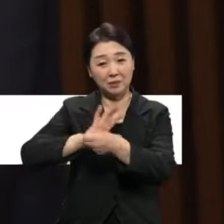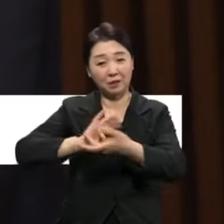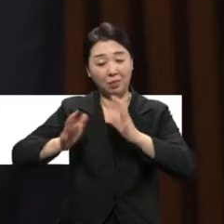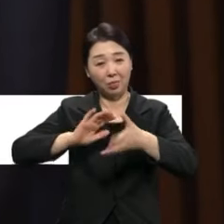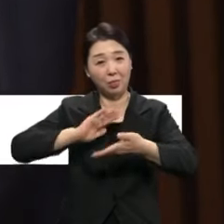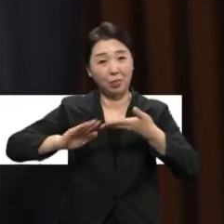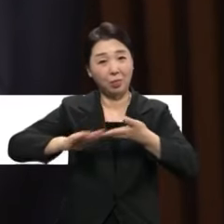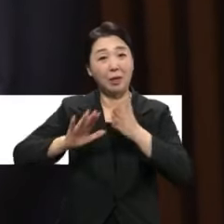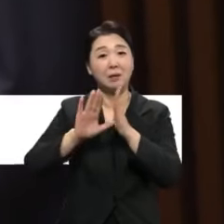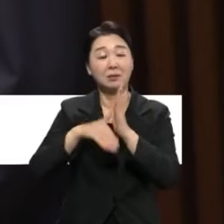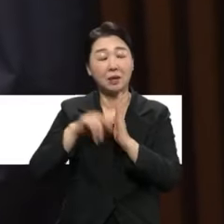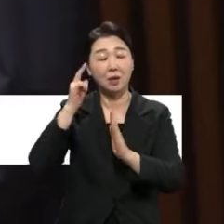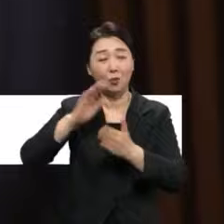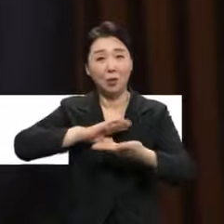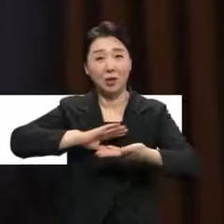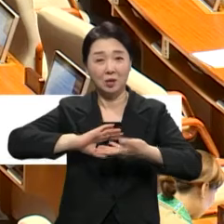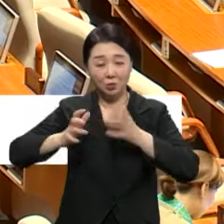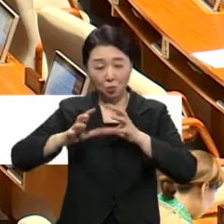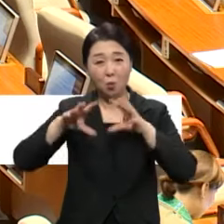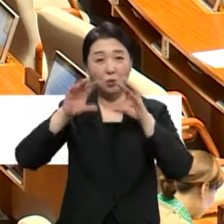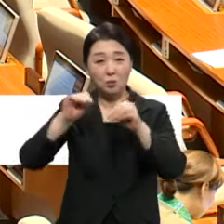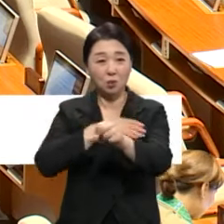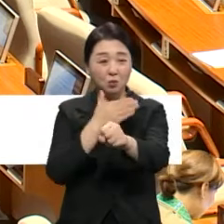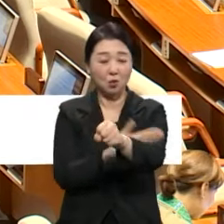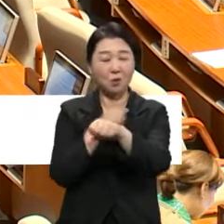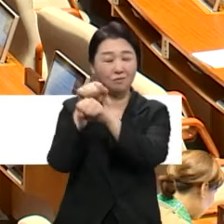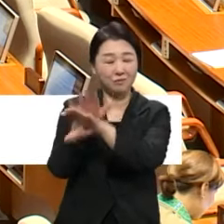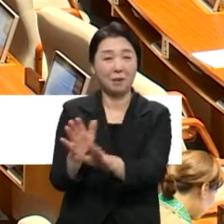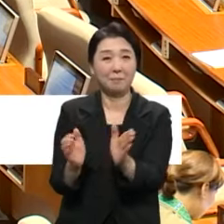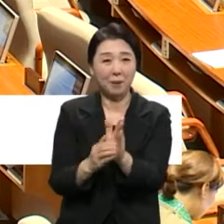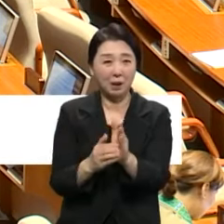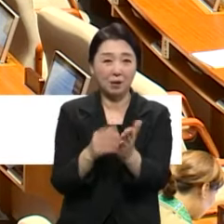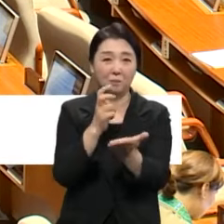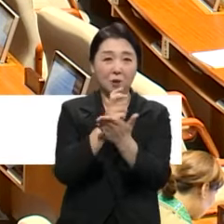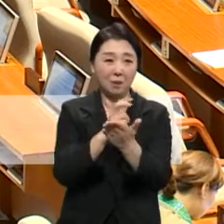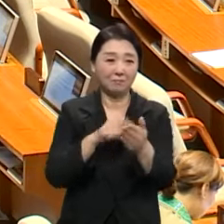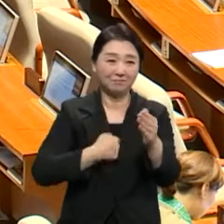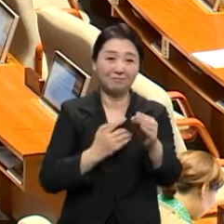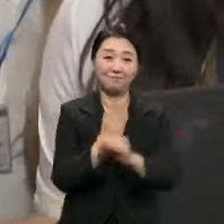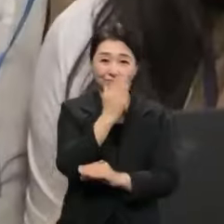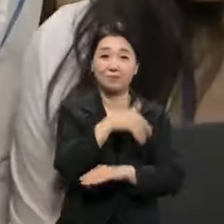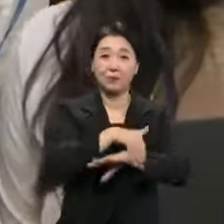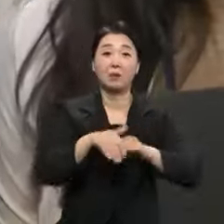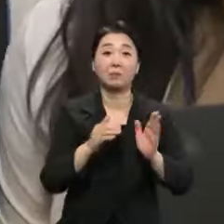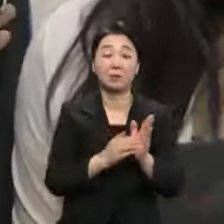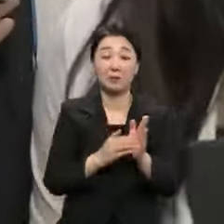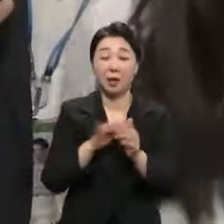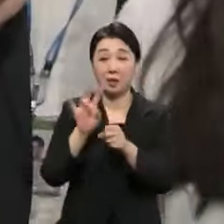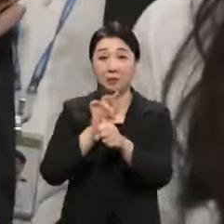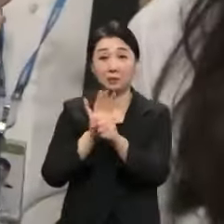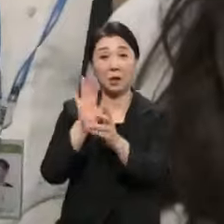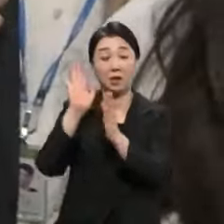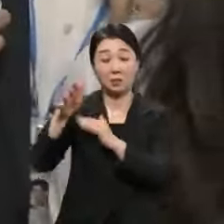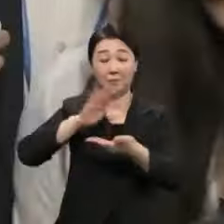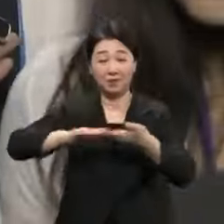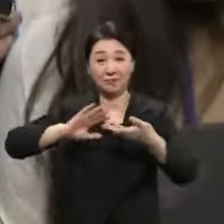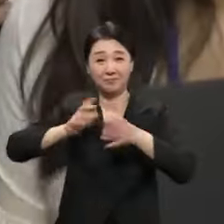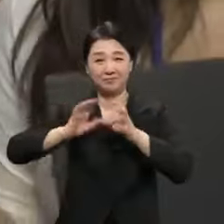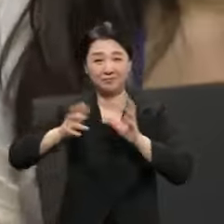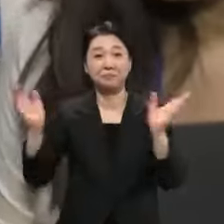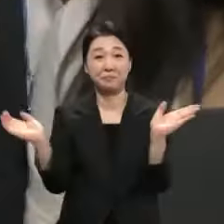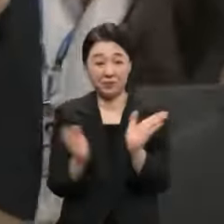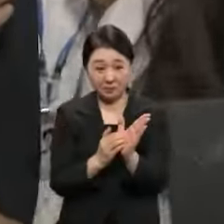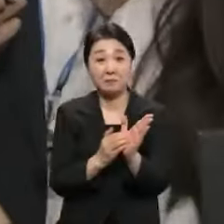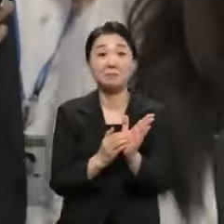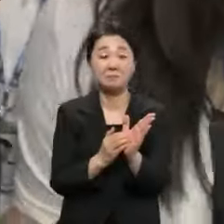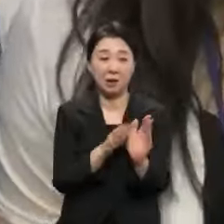토론 종결권으로 무력화한 뒤 법안을 단독 처리할 계획입니다. 24시간이 지나면 필리버스터가